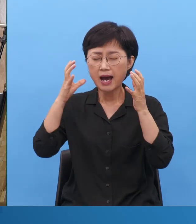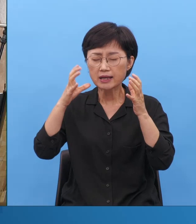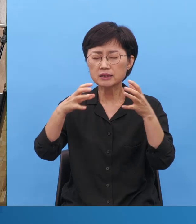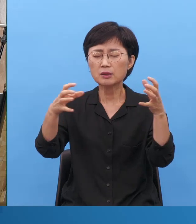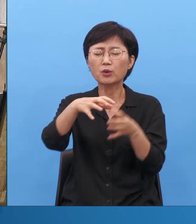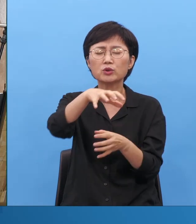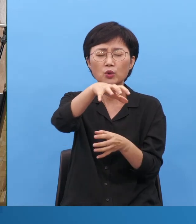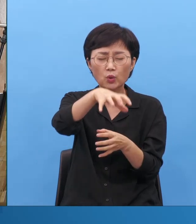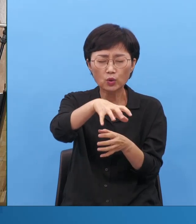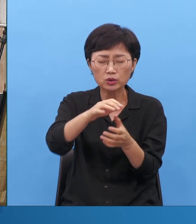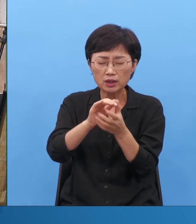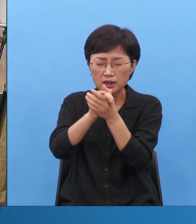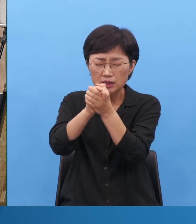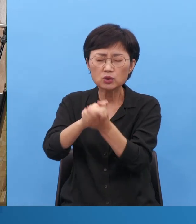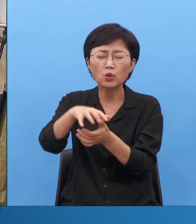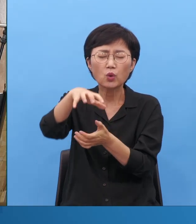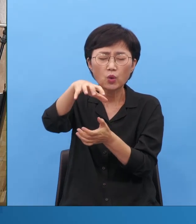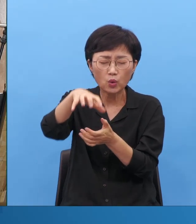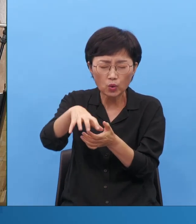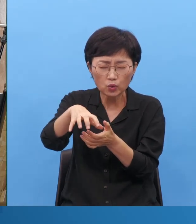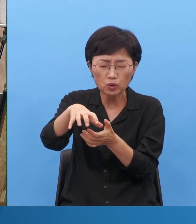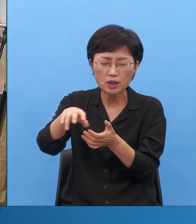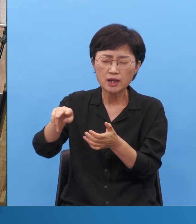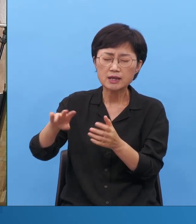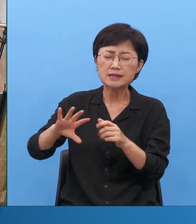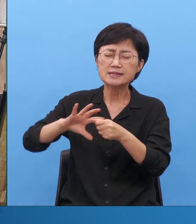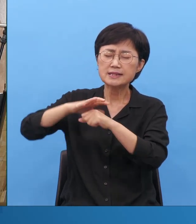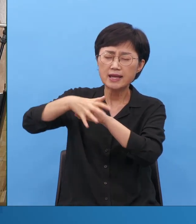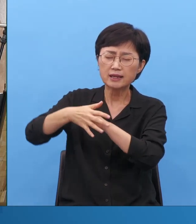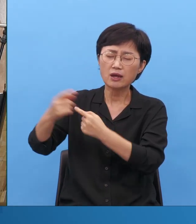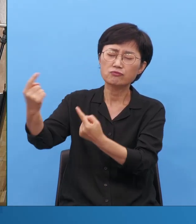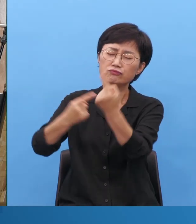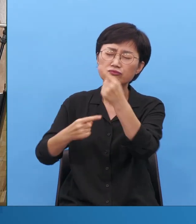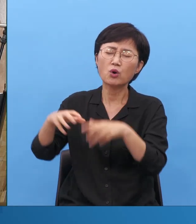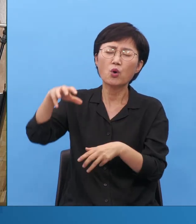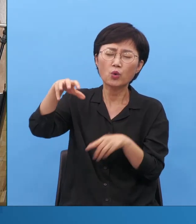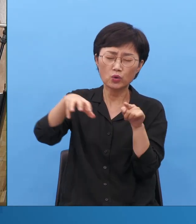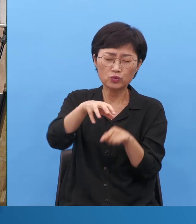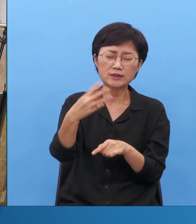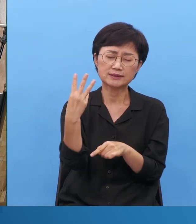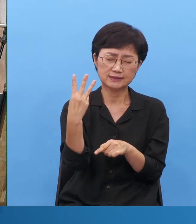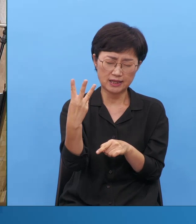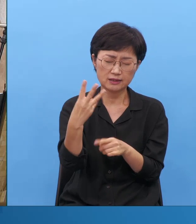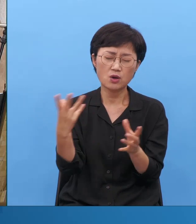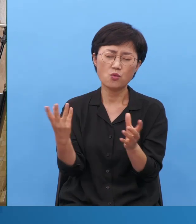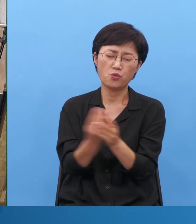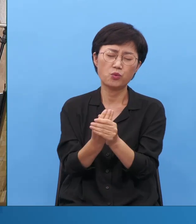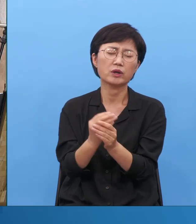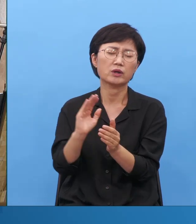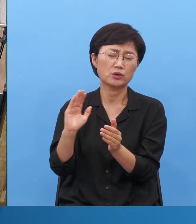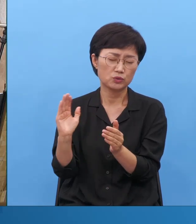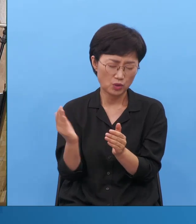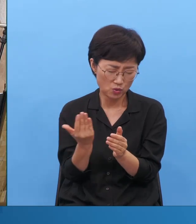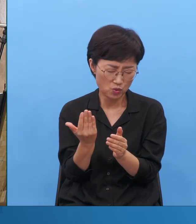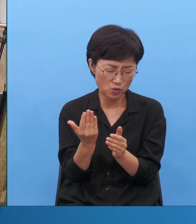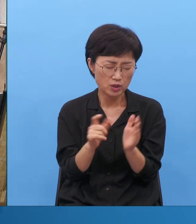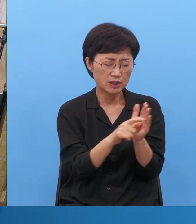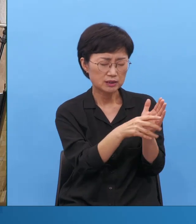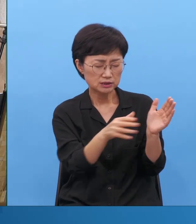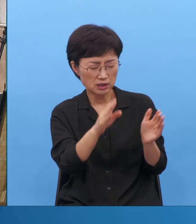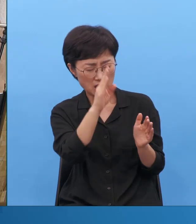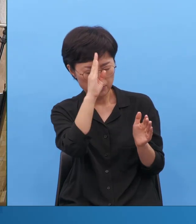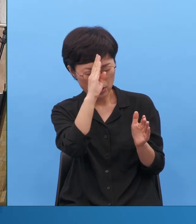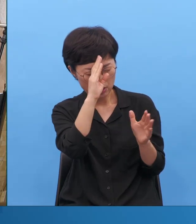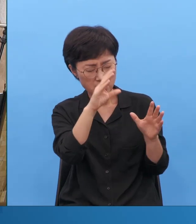237의 뜰, 기도의 뜰 시스템이 준비되며 시대의 재앙을 막고 시대적 질병을 치유하며 우상 문화를 막는 전무후무한